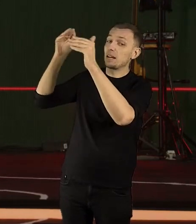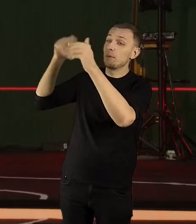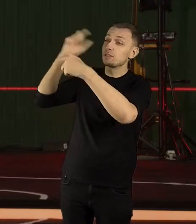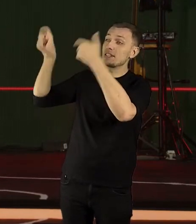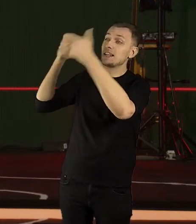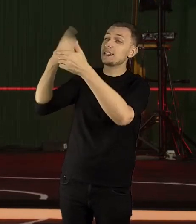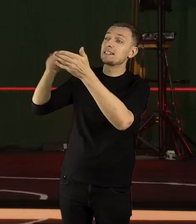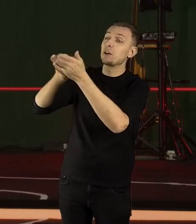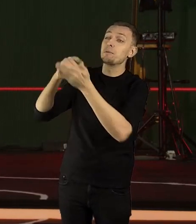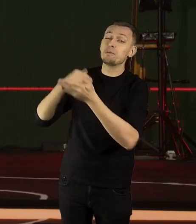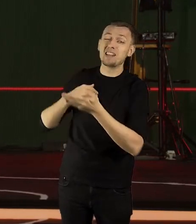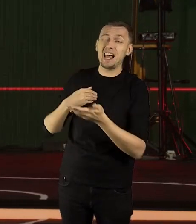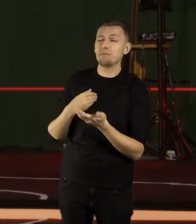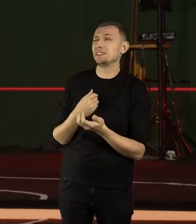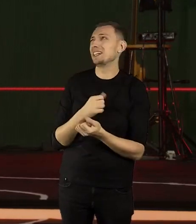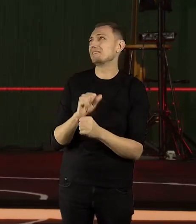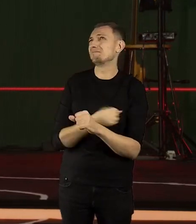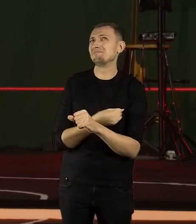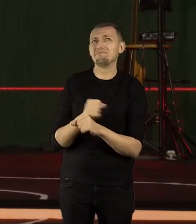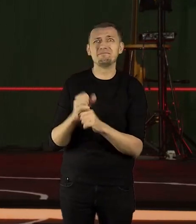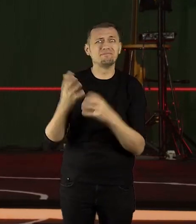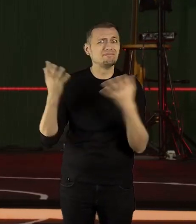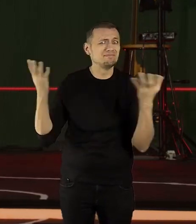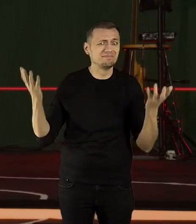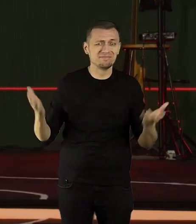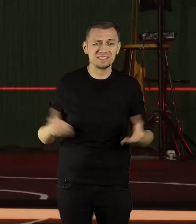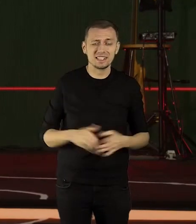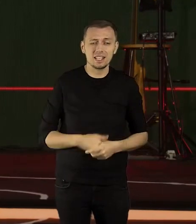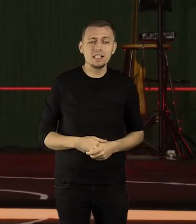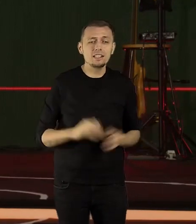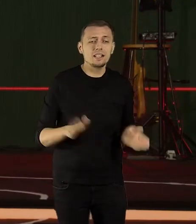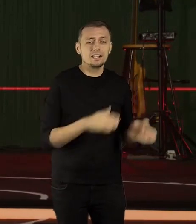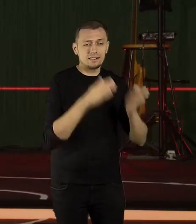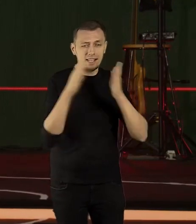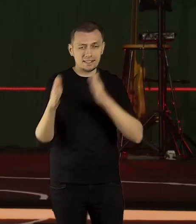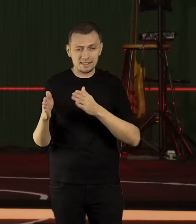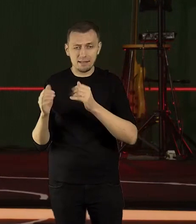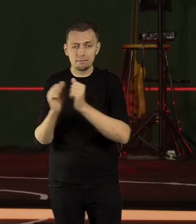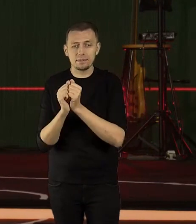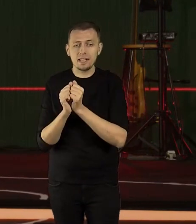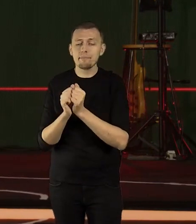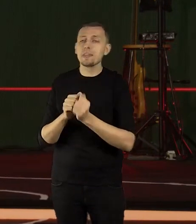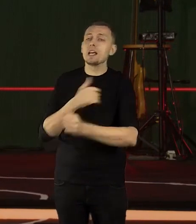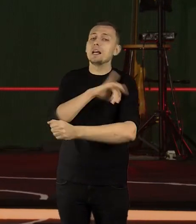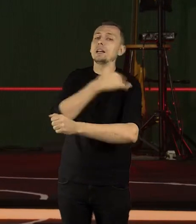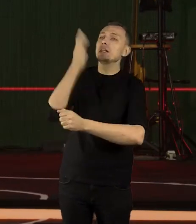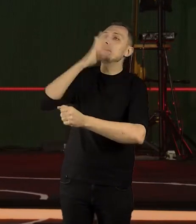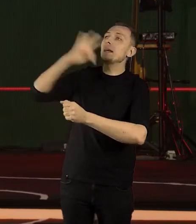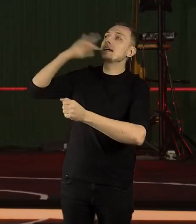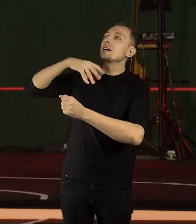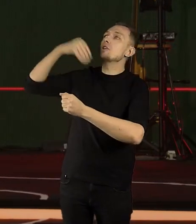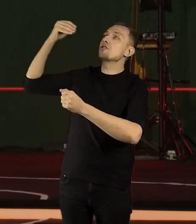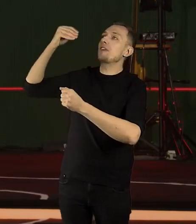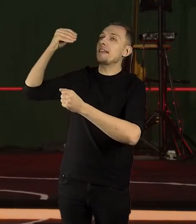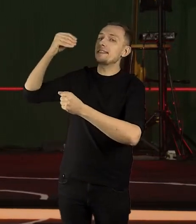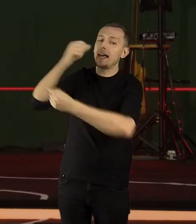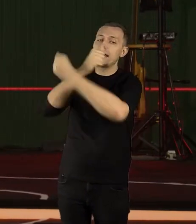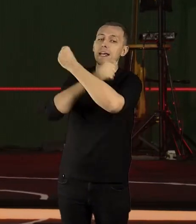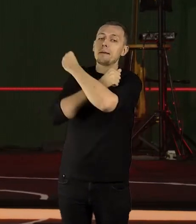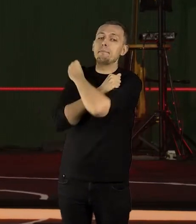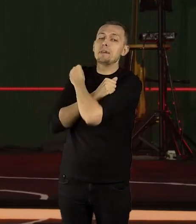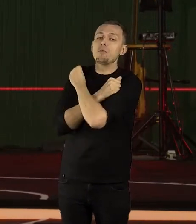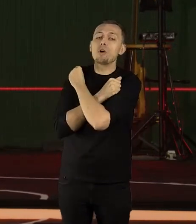I druga zwrotka. Święte jest Jego imię, a Jego miłosierdzie z pokolenia na pokolenie dla tych, którzy okazują Mu